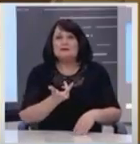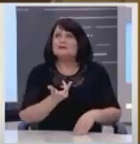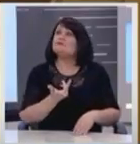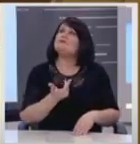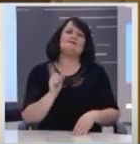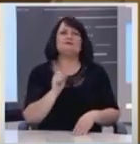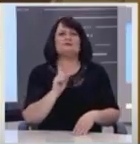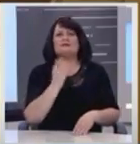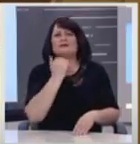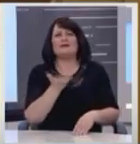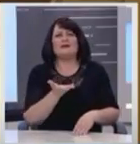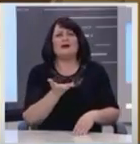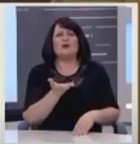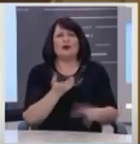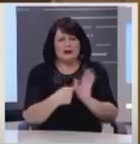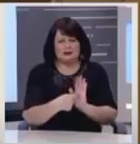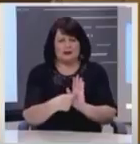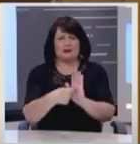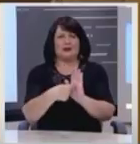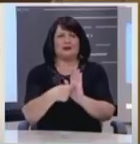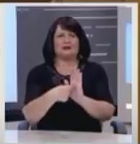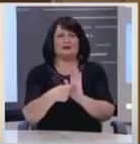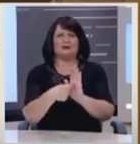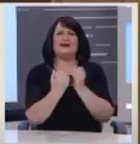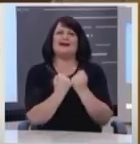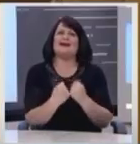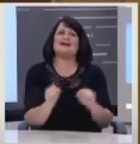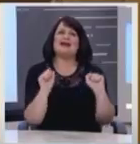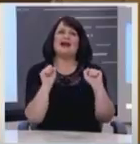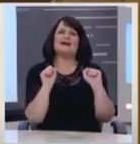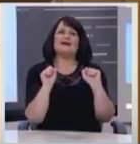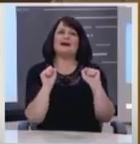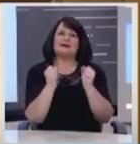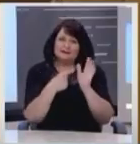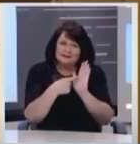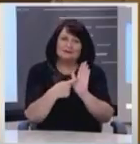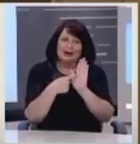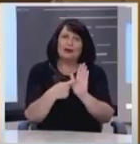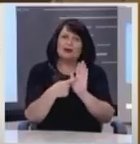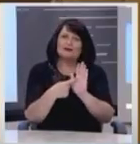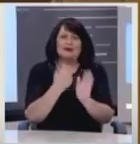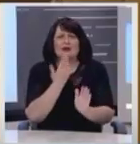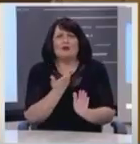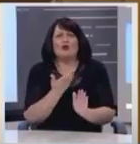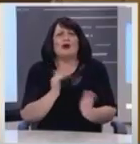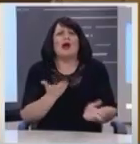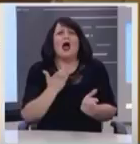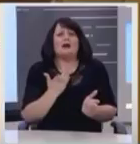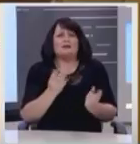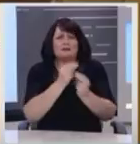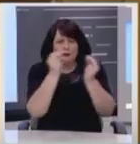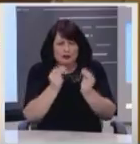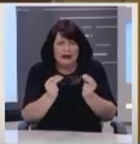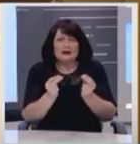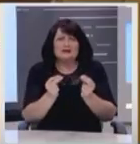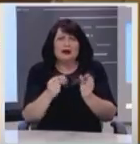δεν θα μπορούσε ποτέ να εκφραστεί με ανεξάρτητη φωνή σε κοινοτικό επίπεδο, με όλες τις συνέπειες που θα είχε